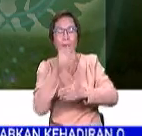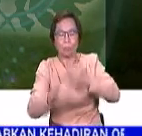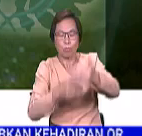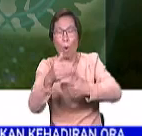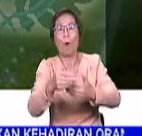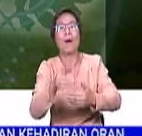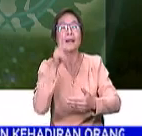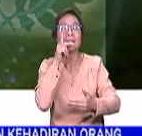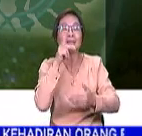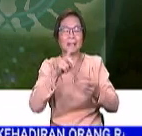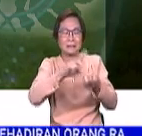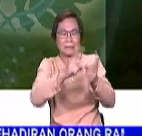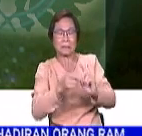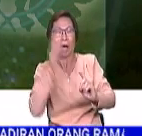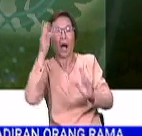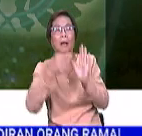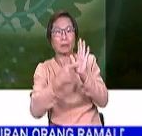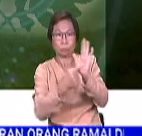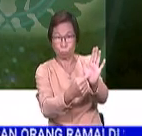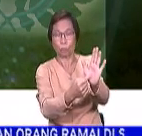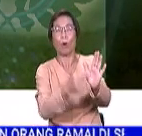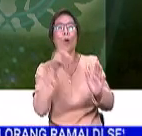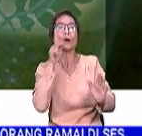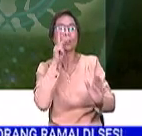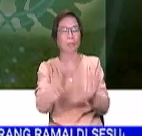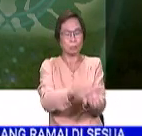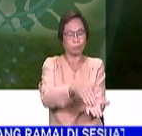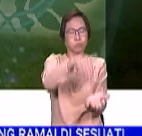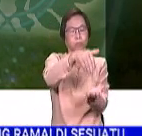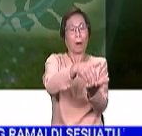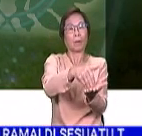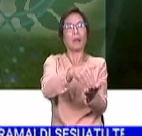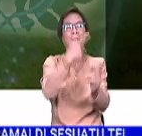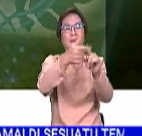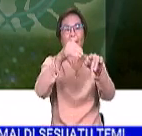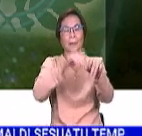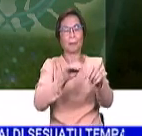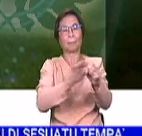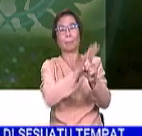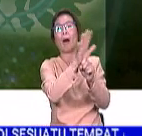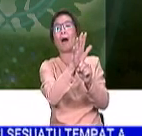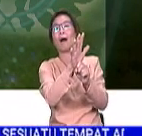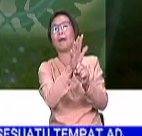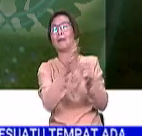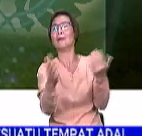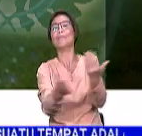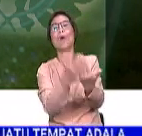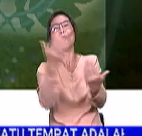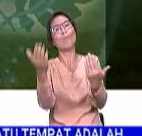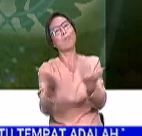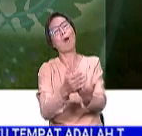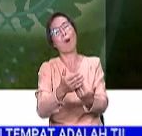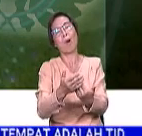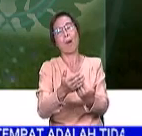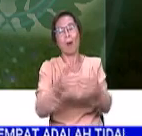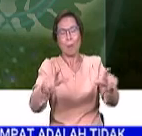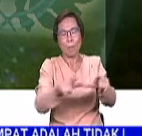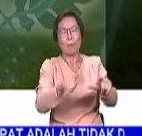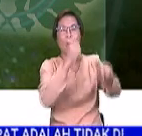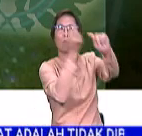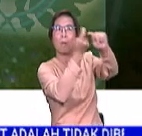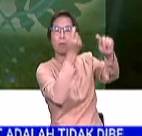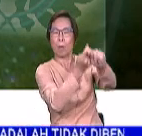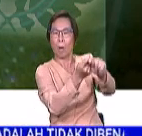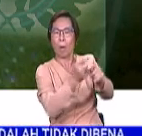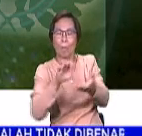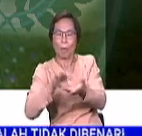digital ini bakal menyaksikan Kedah bangkit daripada Pendem iku wes males dengan mudah cara Permai pembinaan kepada